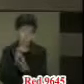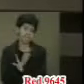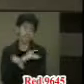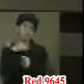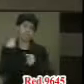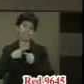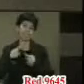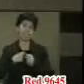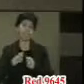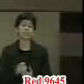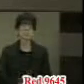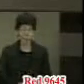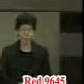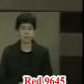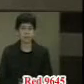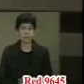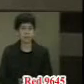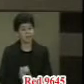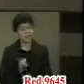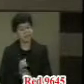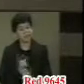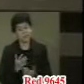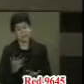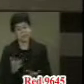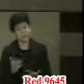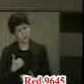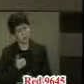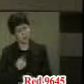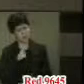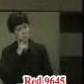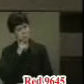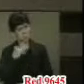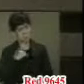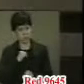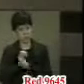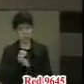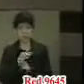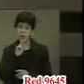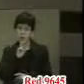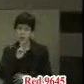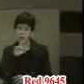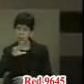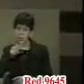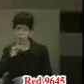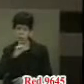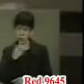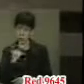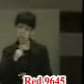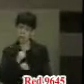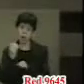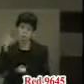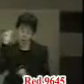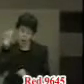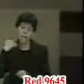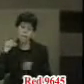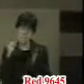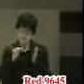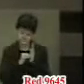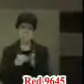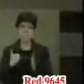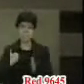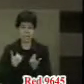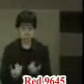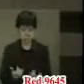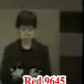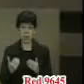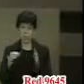ไม่มีทางแล้วแก้ผมไม่เคยมันไอ้237ผมบอก237แต่ก่อนมันก็มีแต่เ